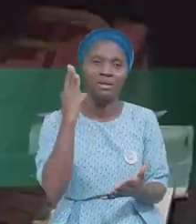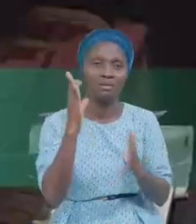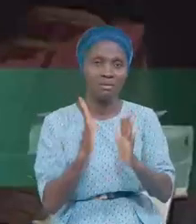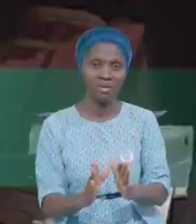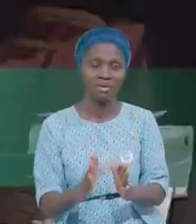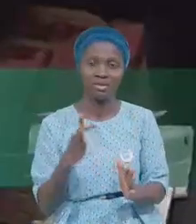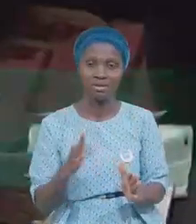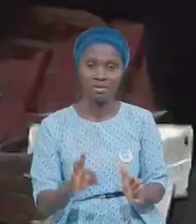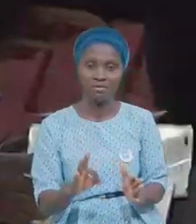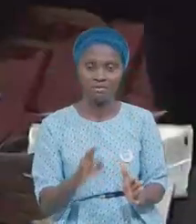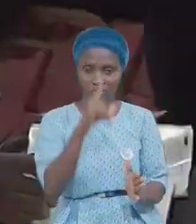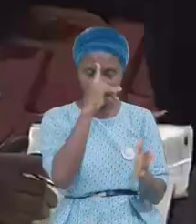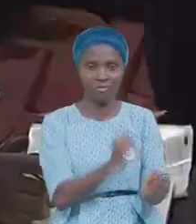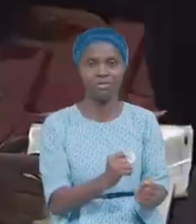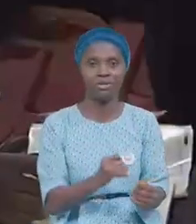Ça viendra à travers toi.